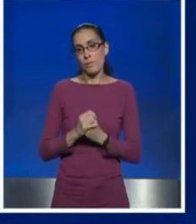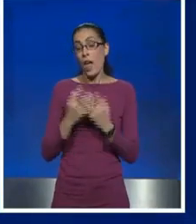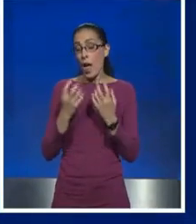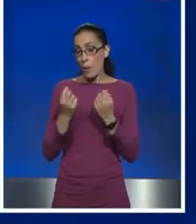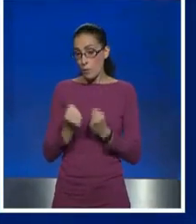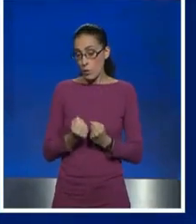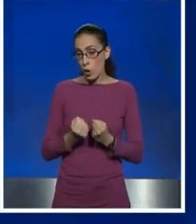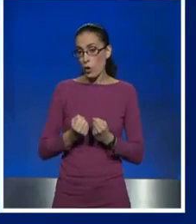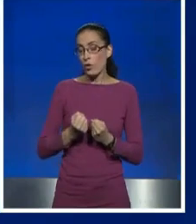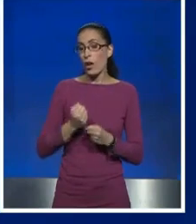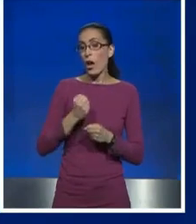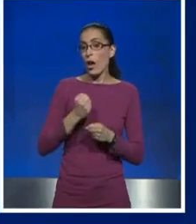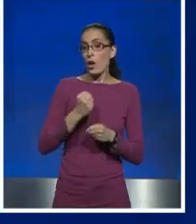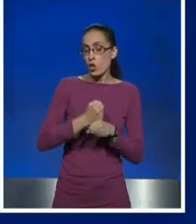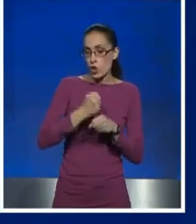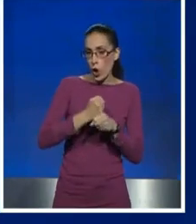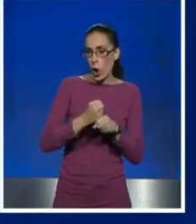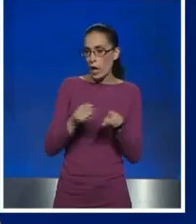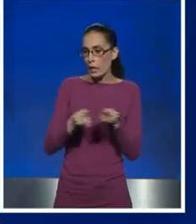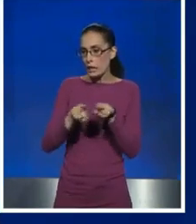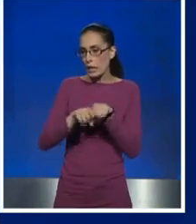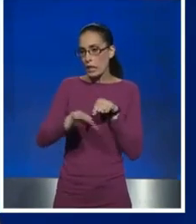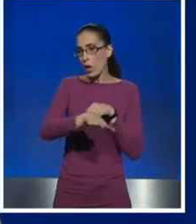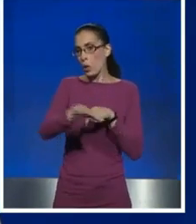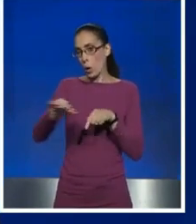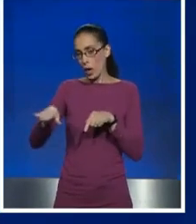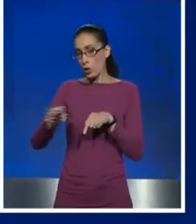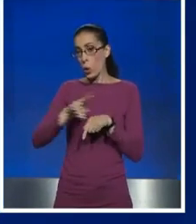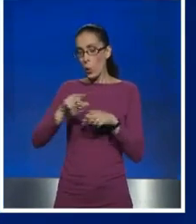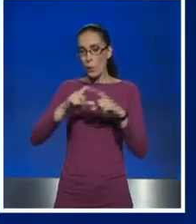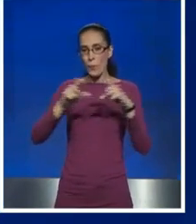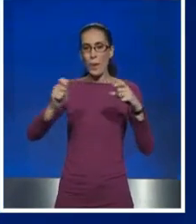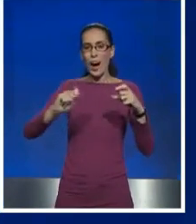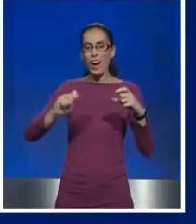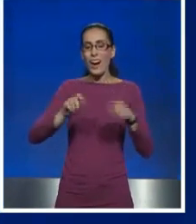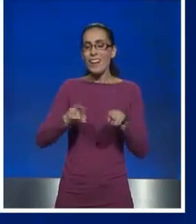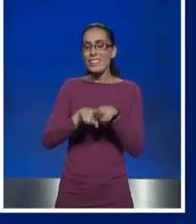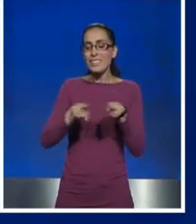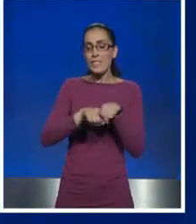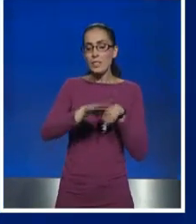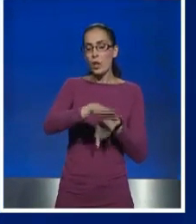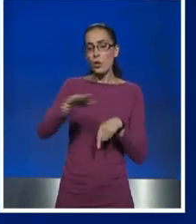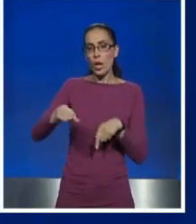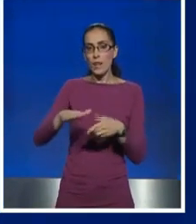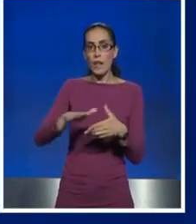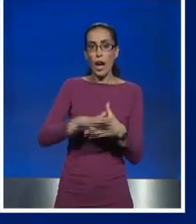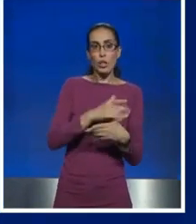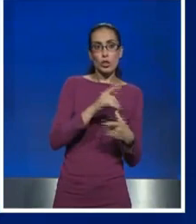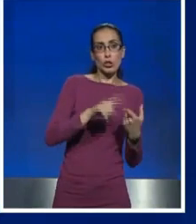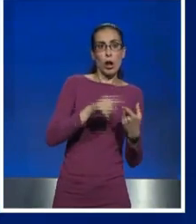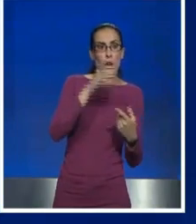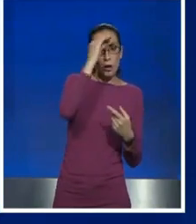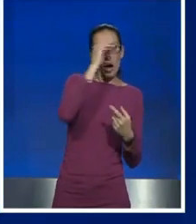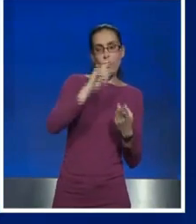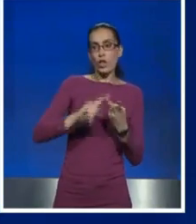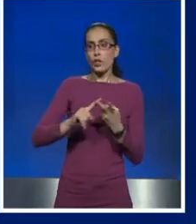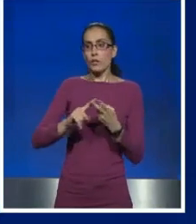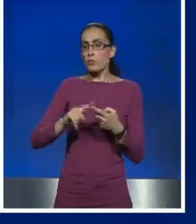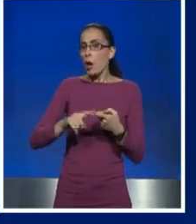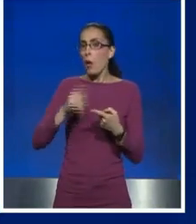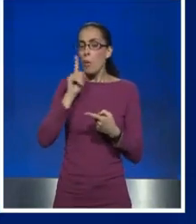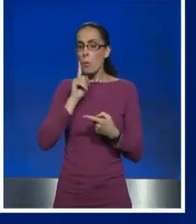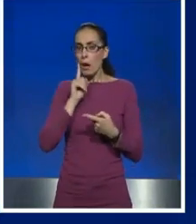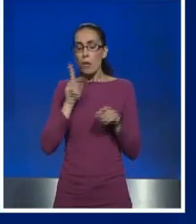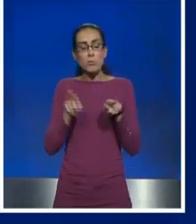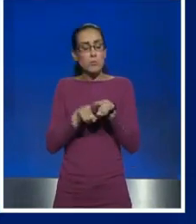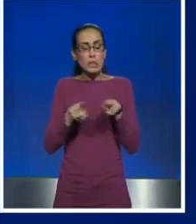work li fuq l-istess lan tax-xogħol. Si jekk intix raġel, si jekk intix mara, si jekk ix mod ieħor, inti għandek l-istess